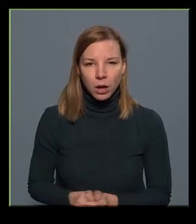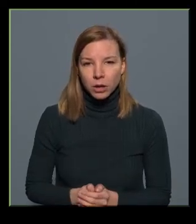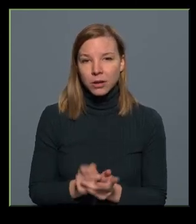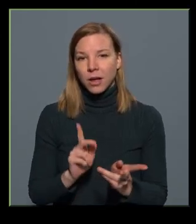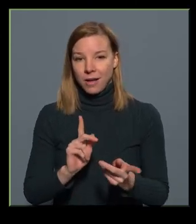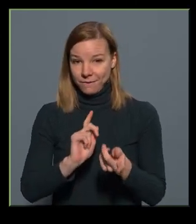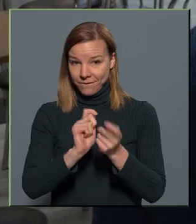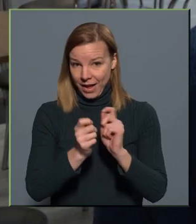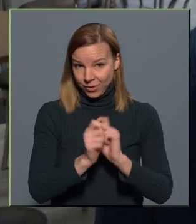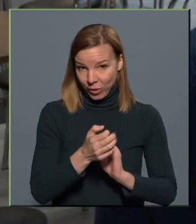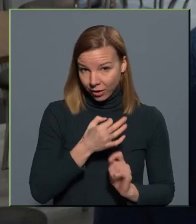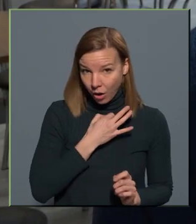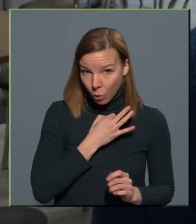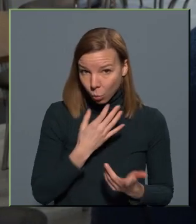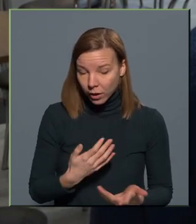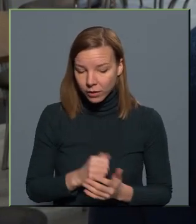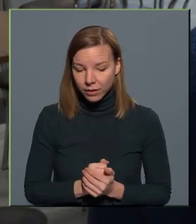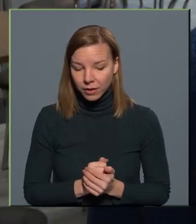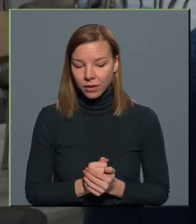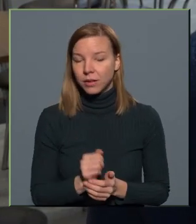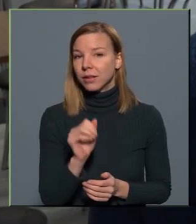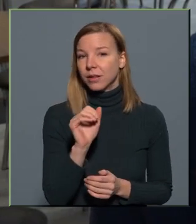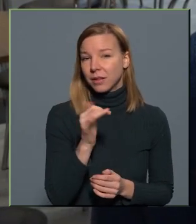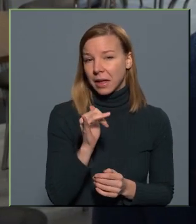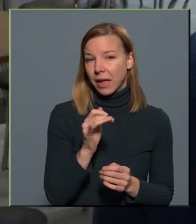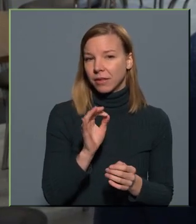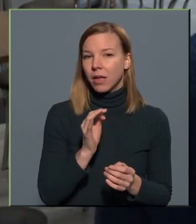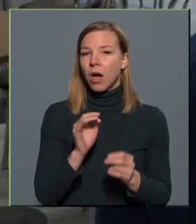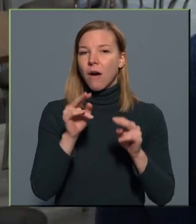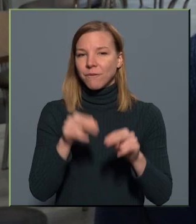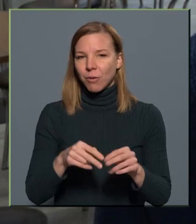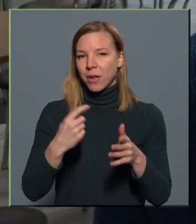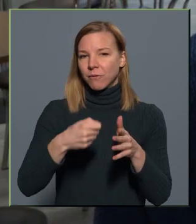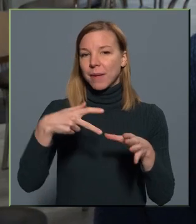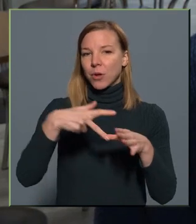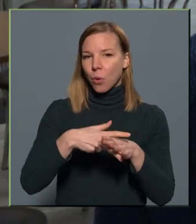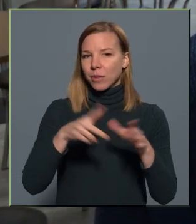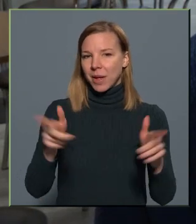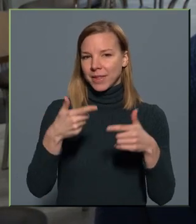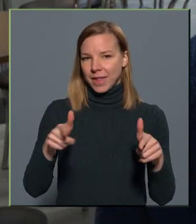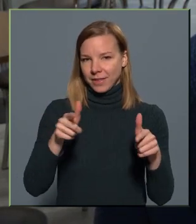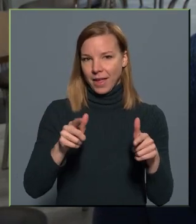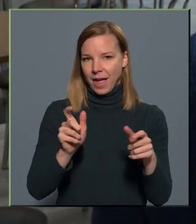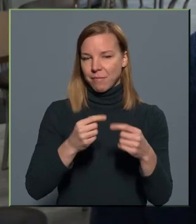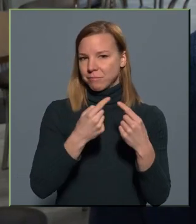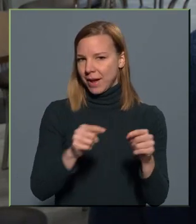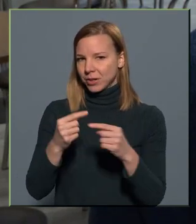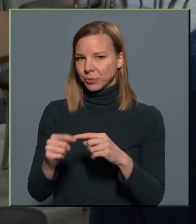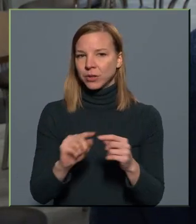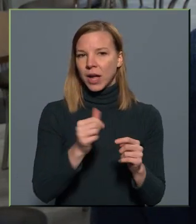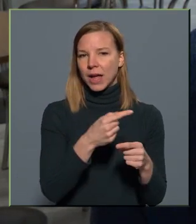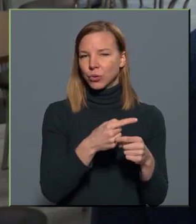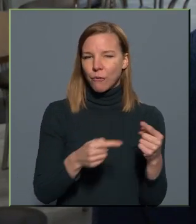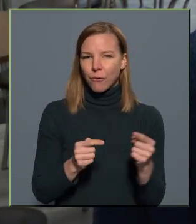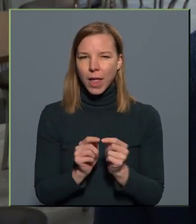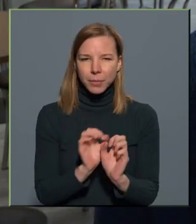a hangulata? Kicsit a zene is változott a film alatt, az első felében kicsit olyan rejtélyes volt,